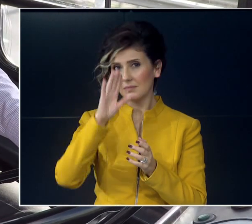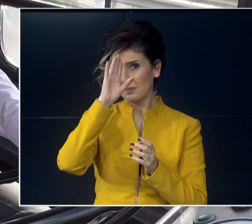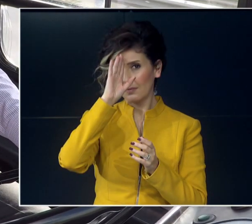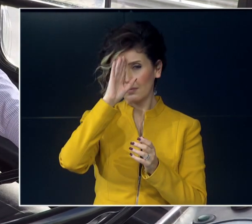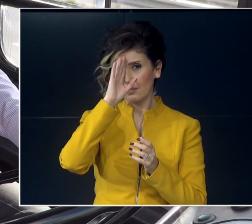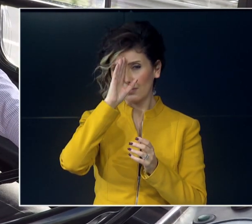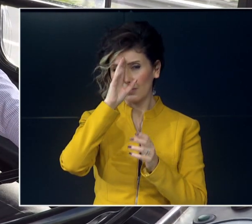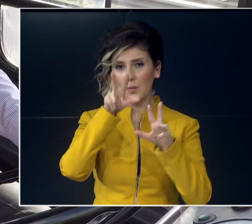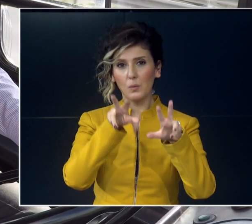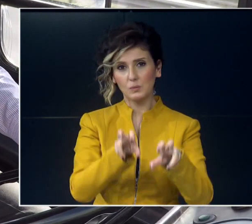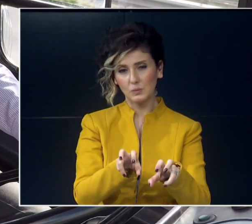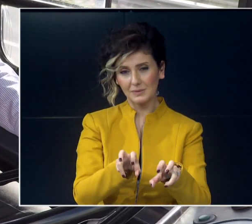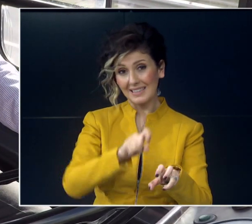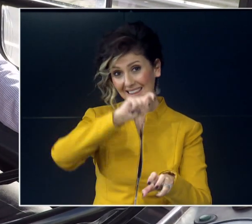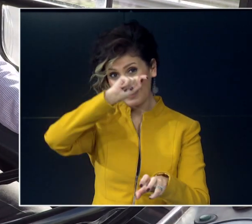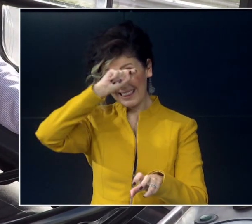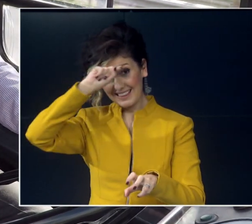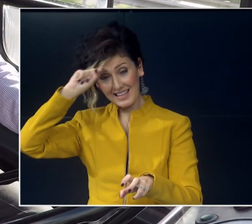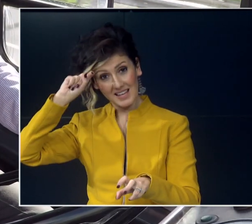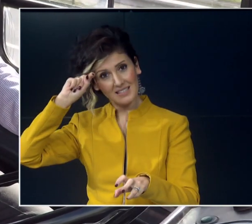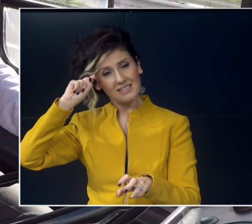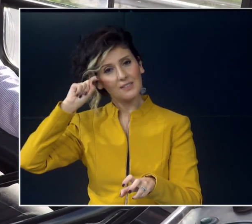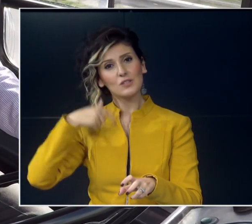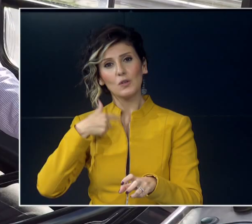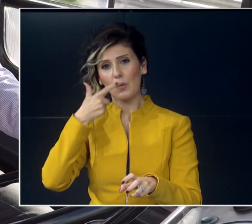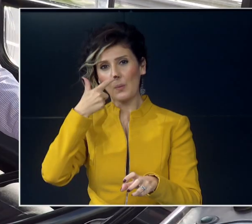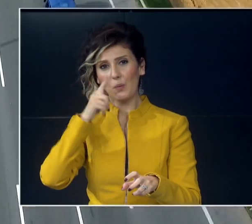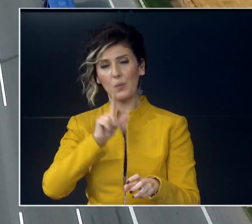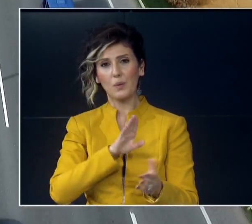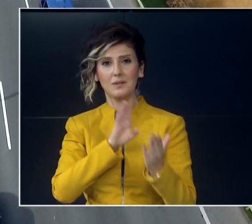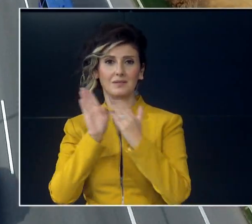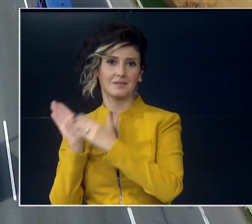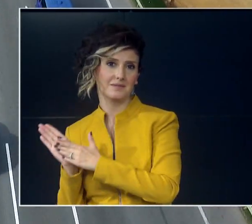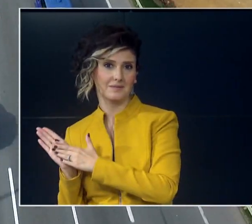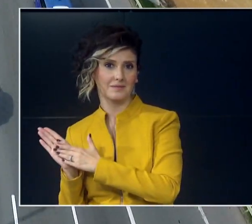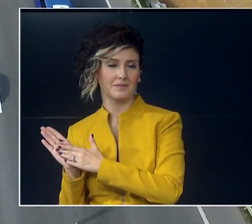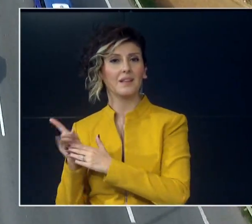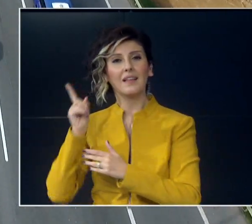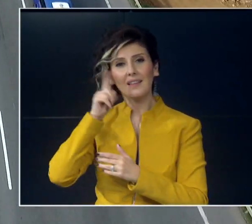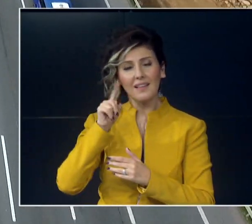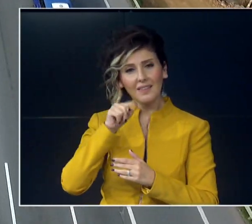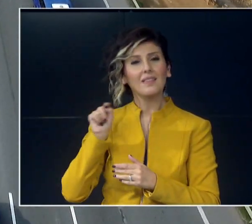İstanbul'da dururdu. Yaz ayları da köyümüze giderdi. Yine köyümüzde